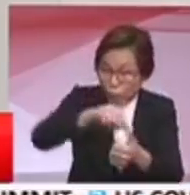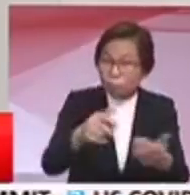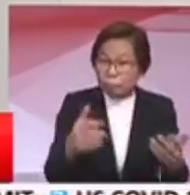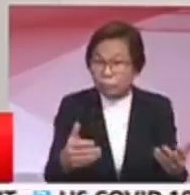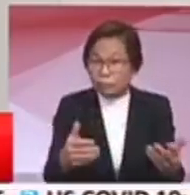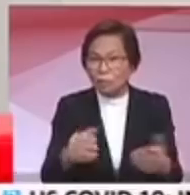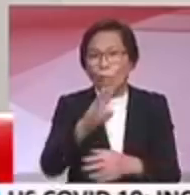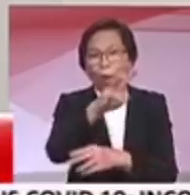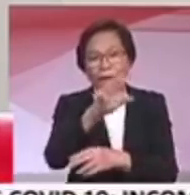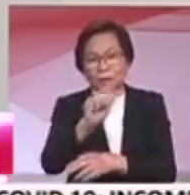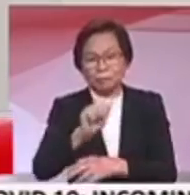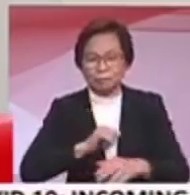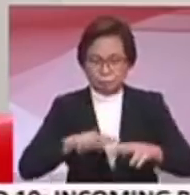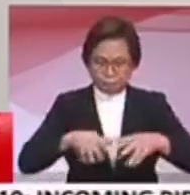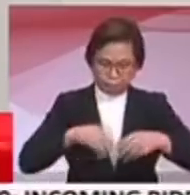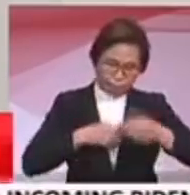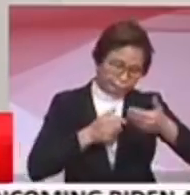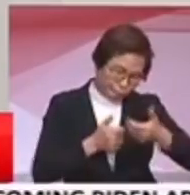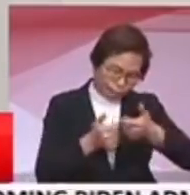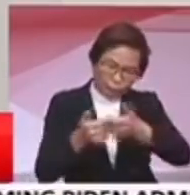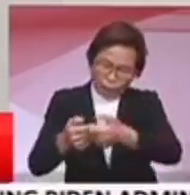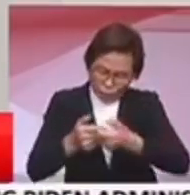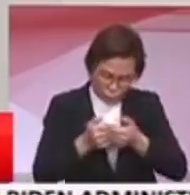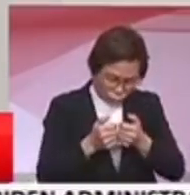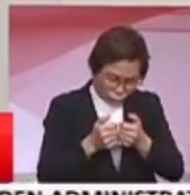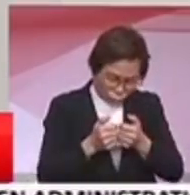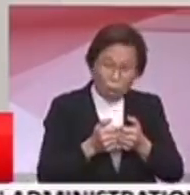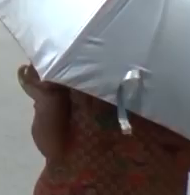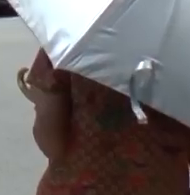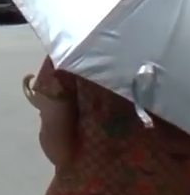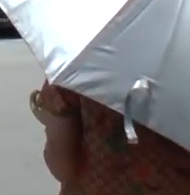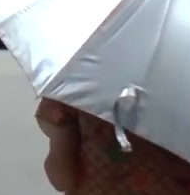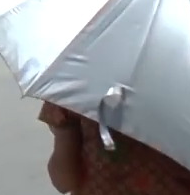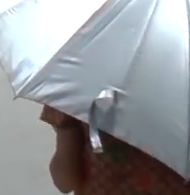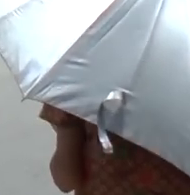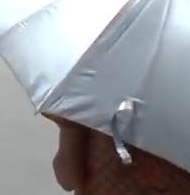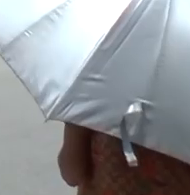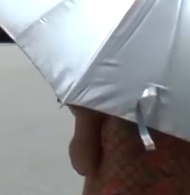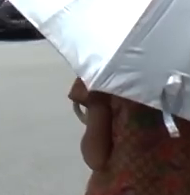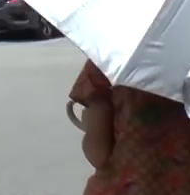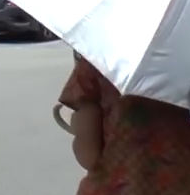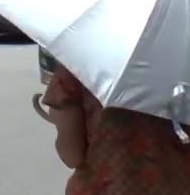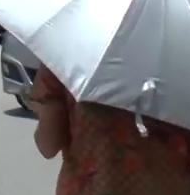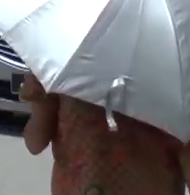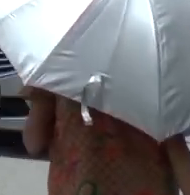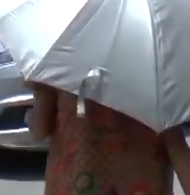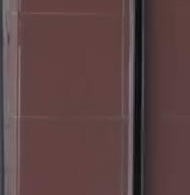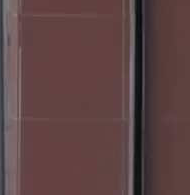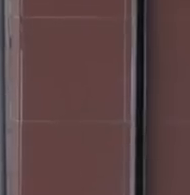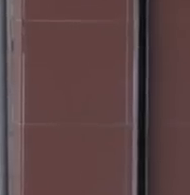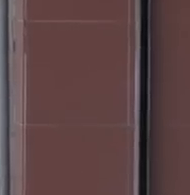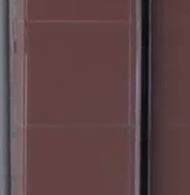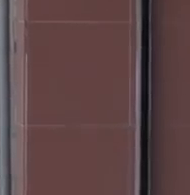melalui WhatsApp yang saya terima, ramai yang memohon, merungut dan memohon supaya